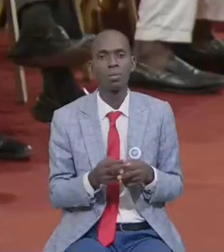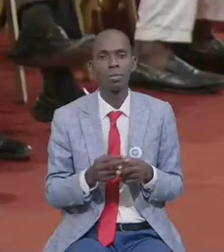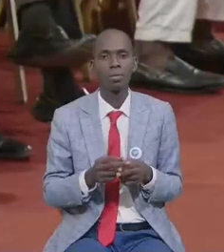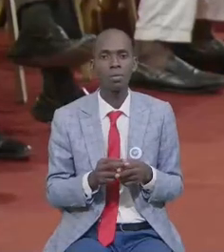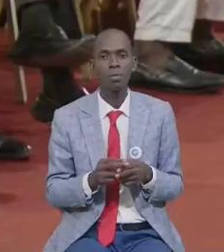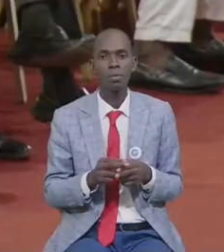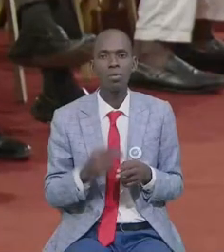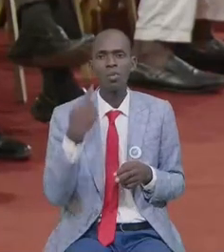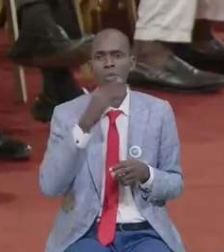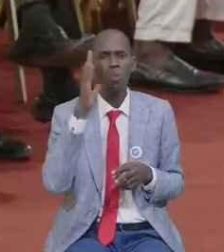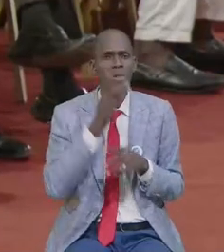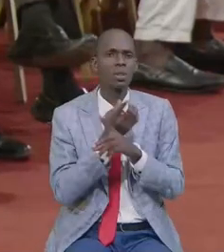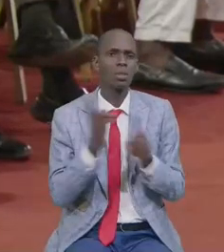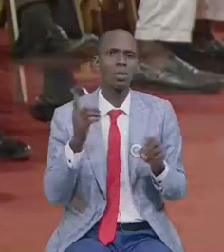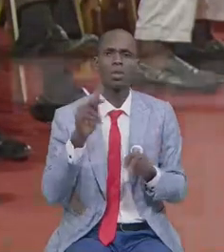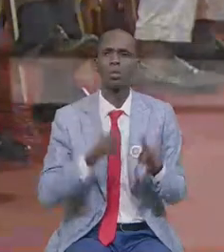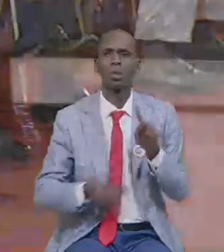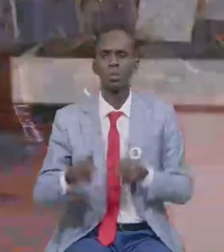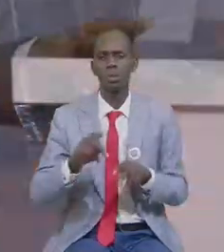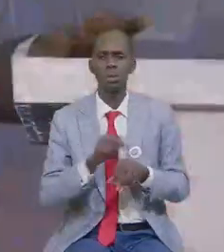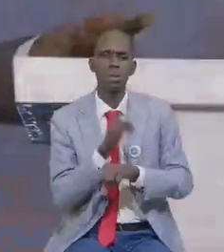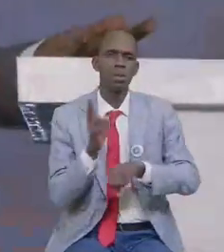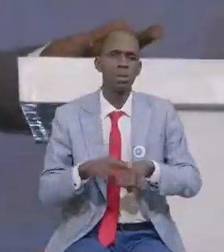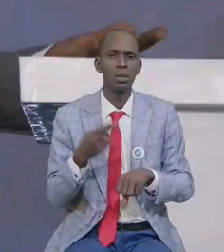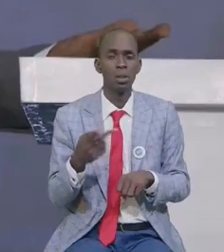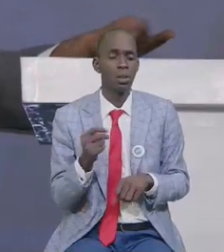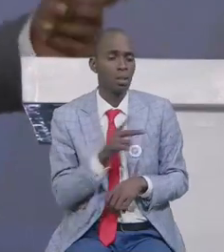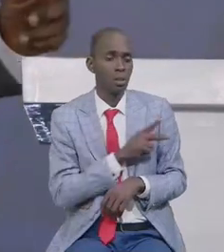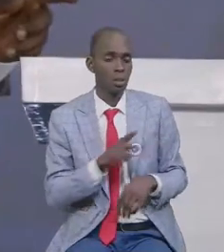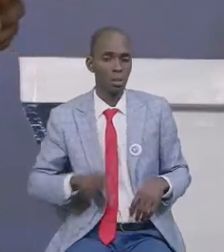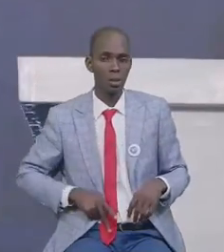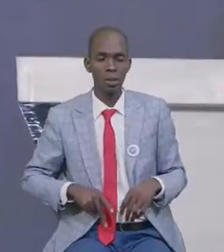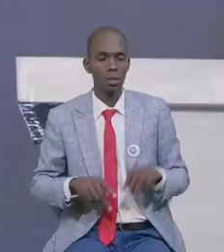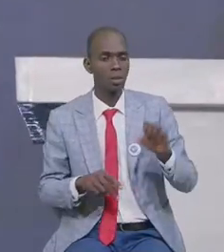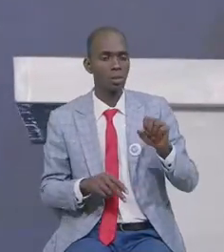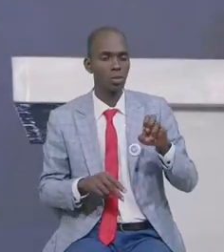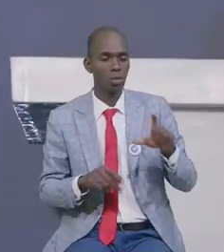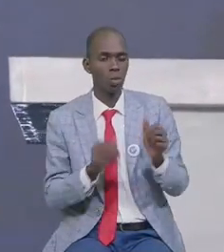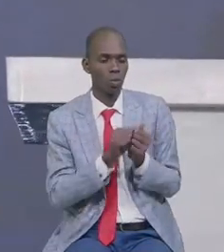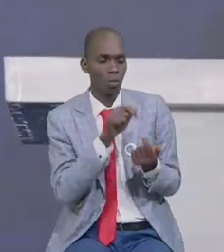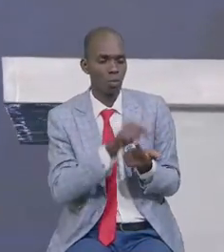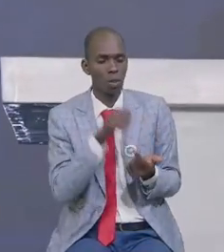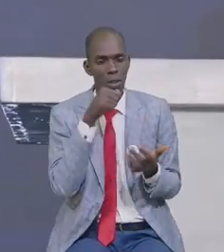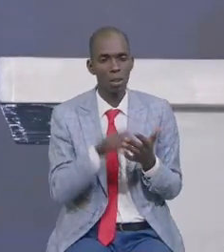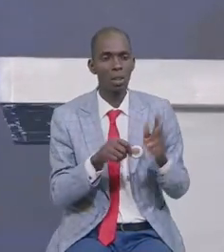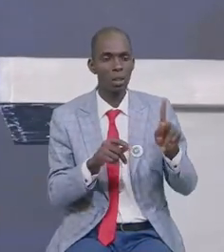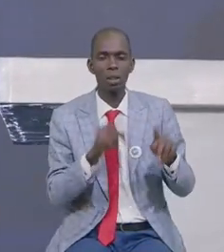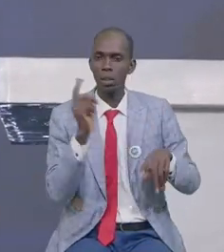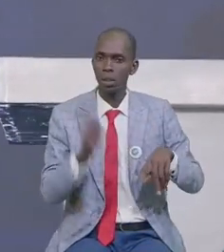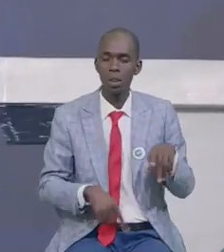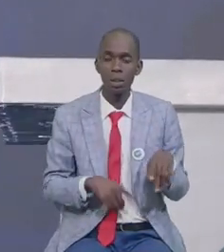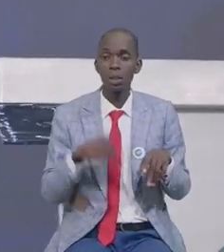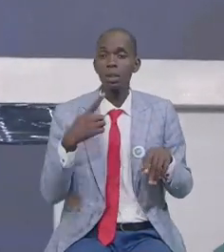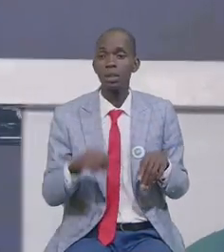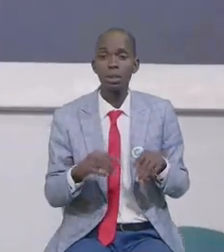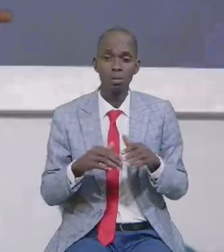délivrer la nation? Le roi qu'ils pensaient, qu'ils ont cherché. Les frères aînés de